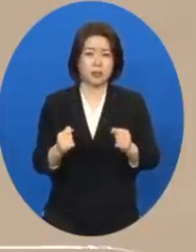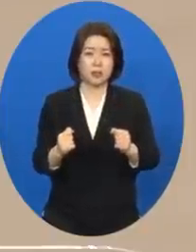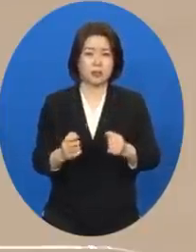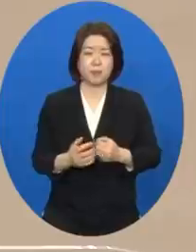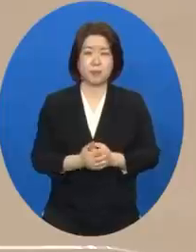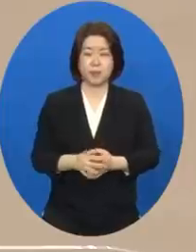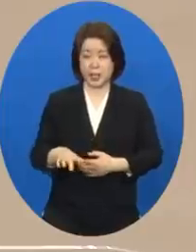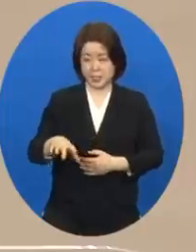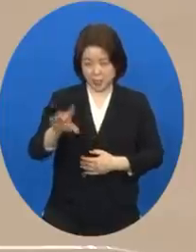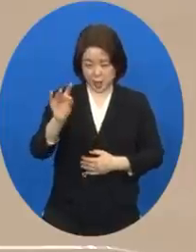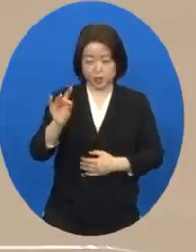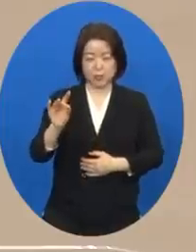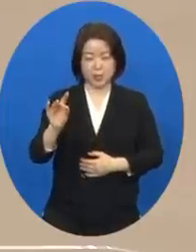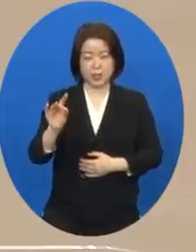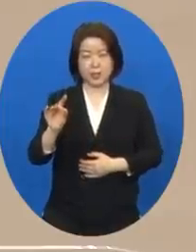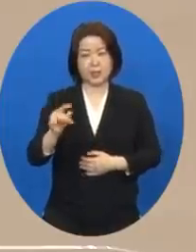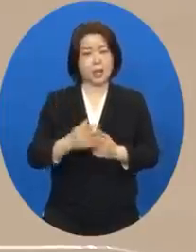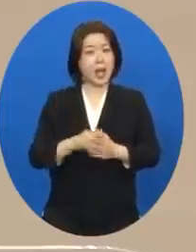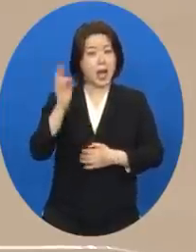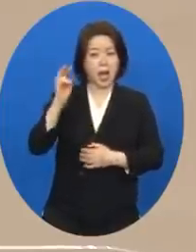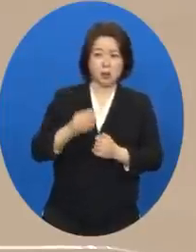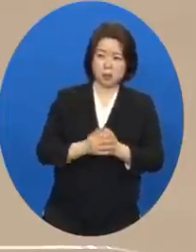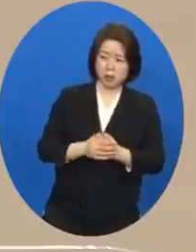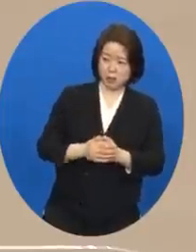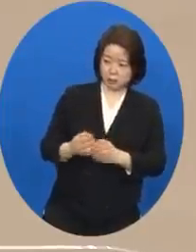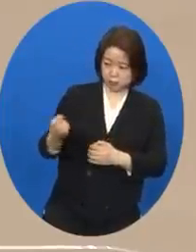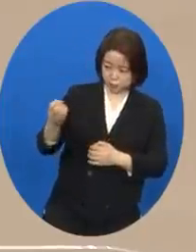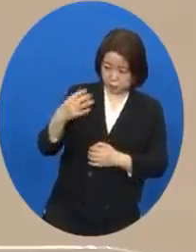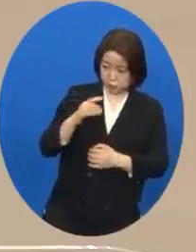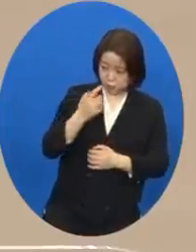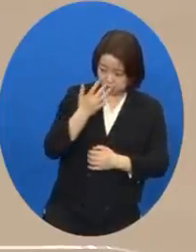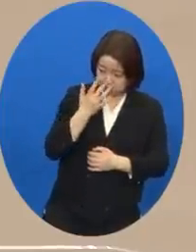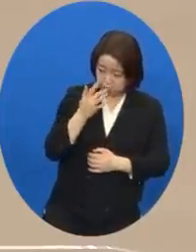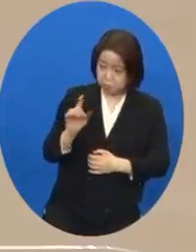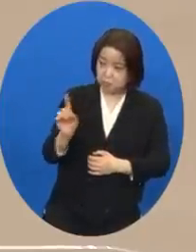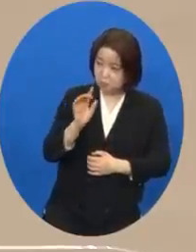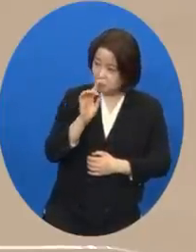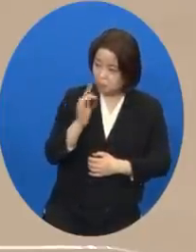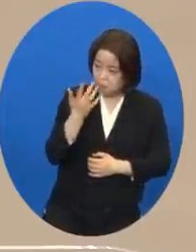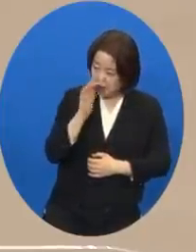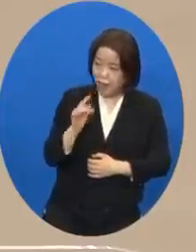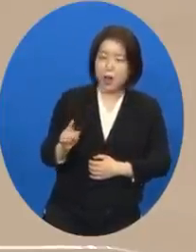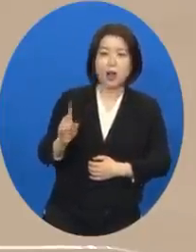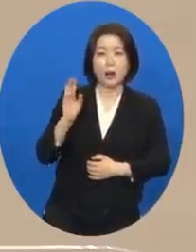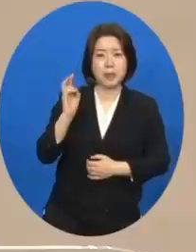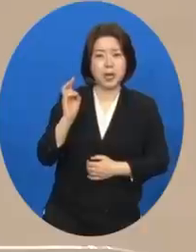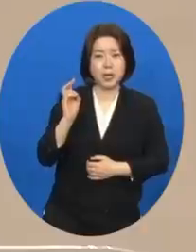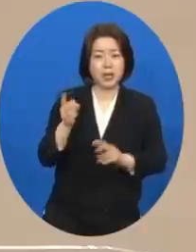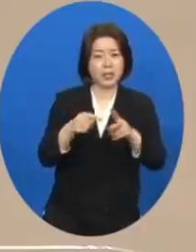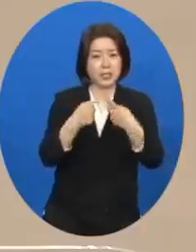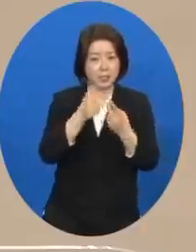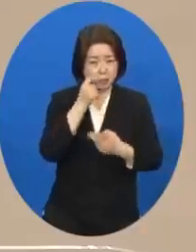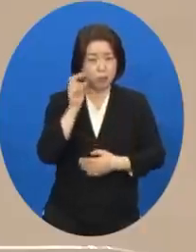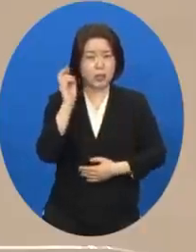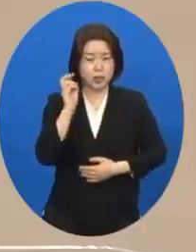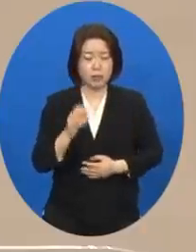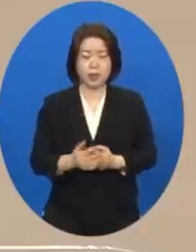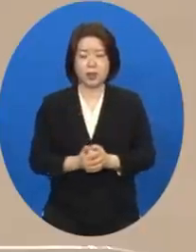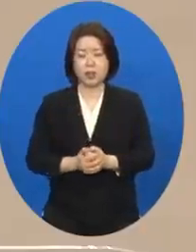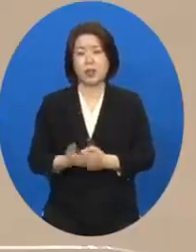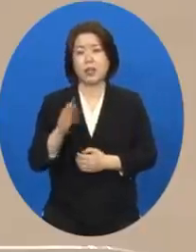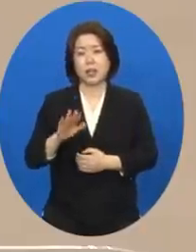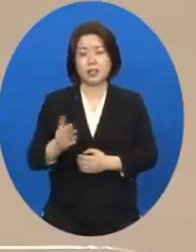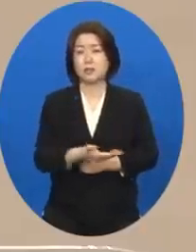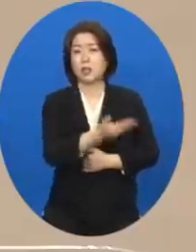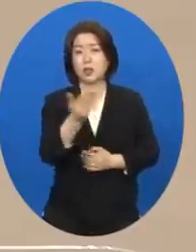처음에는 아마 무슨 말인가 하겠죠 그러면서 여러분의 삶의 증거 가